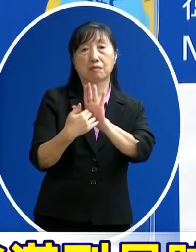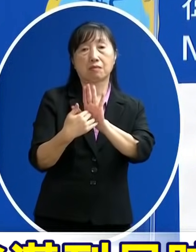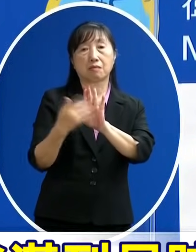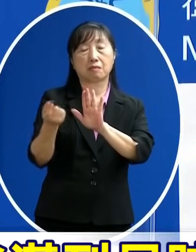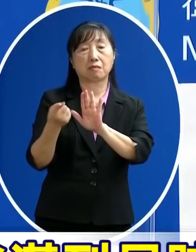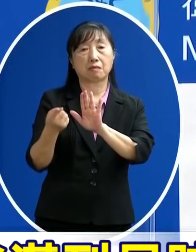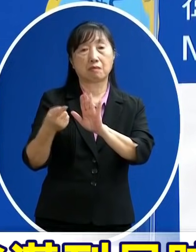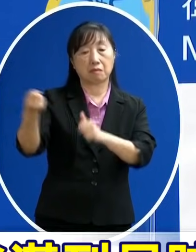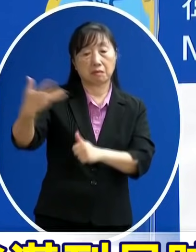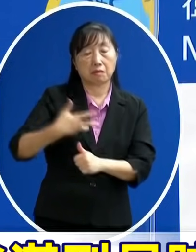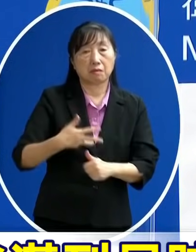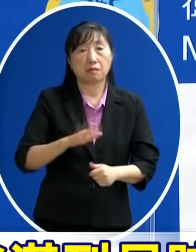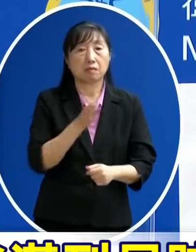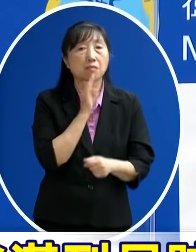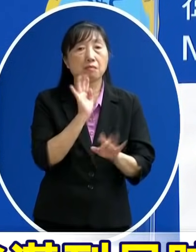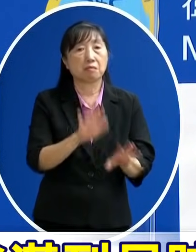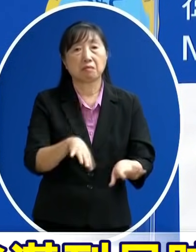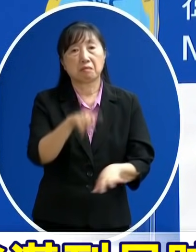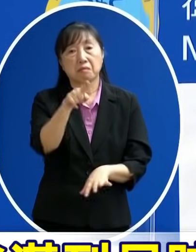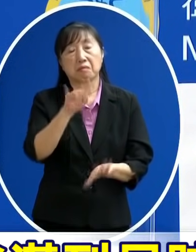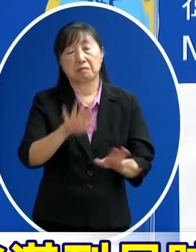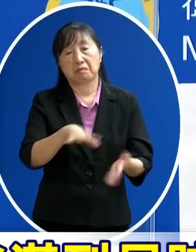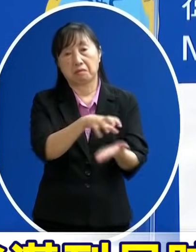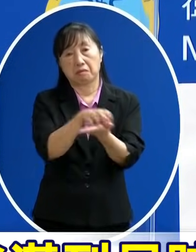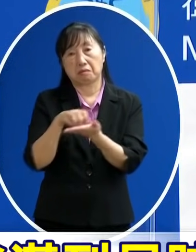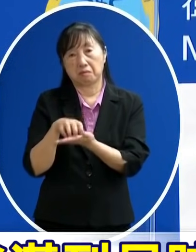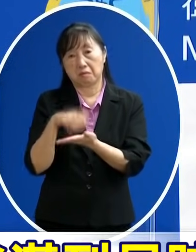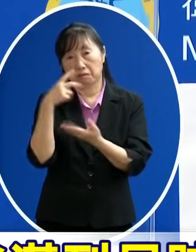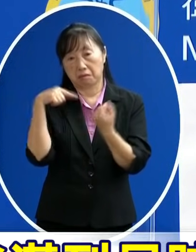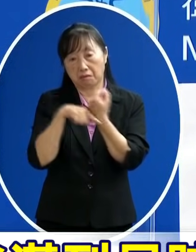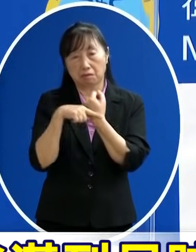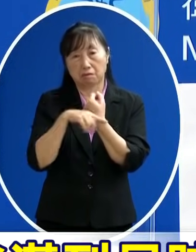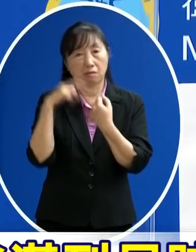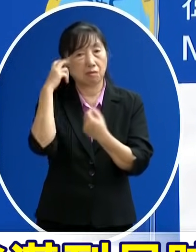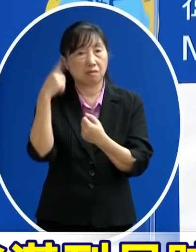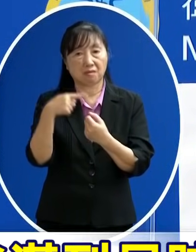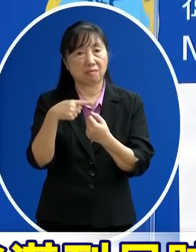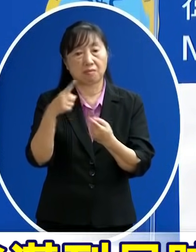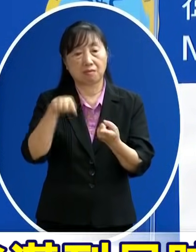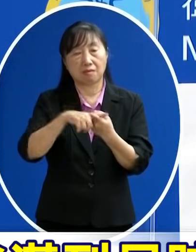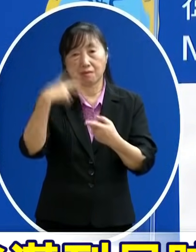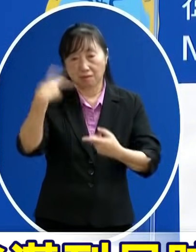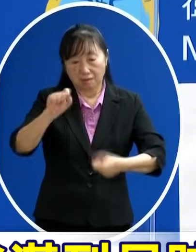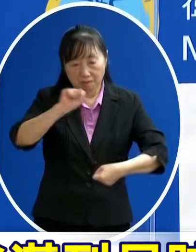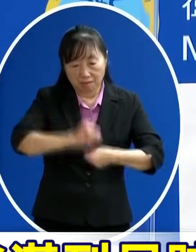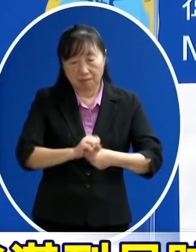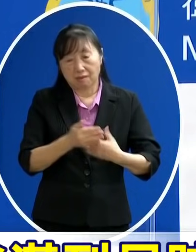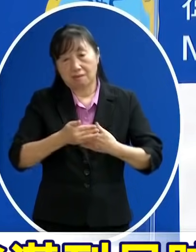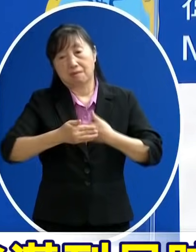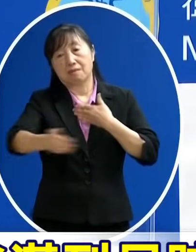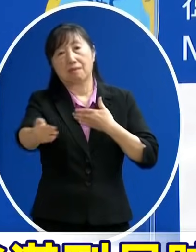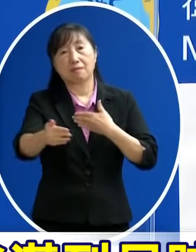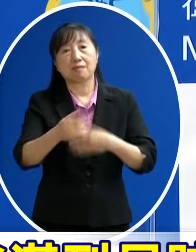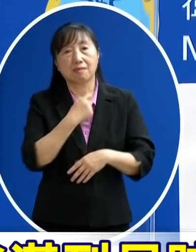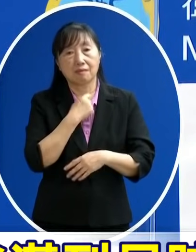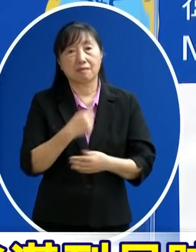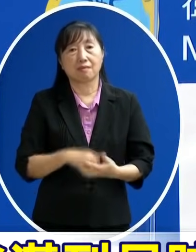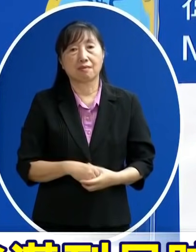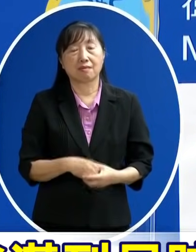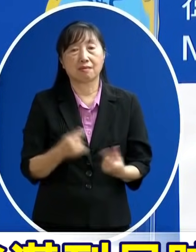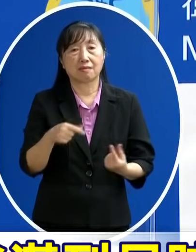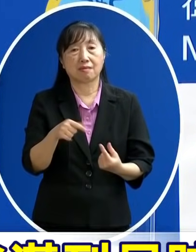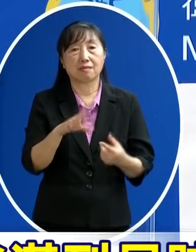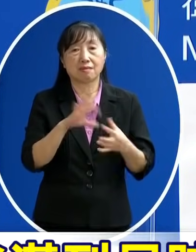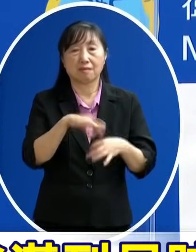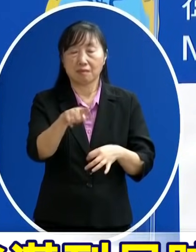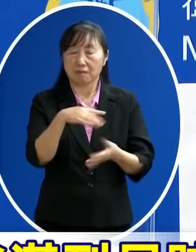状况。不过他们有根据新的证据，觉得距离可能会更长一些。那在这个所谓气溶